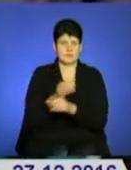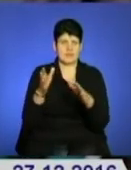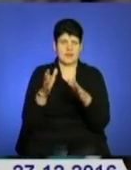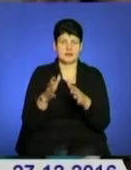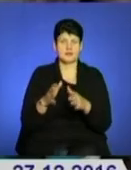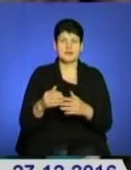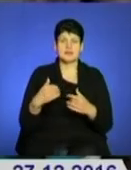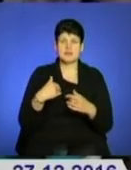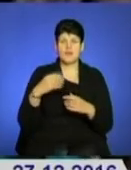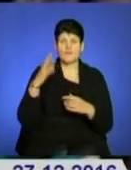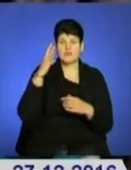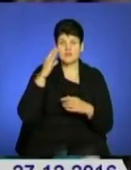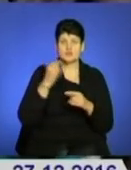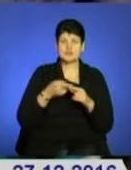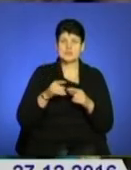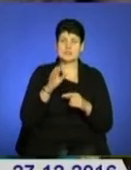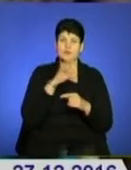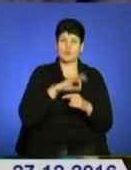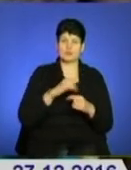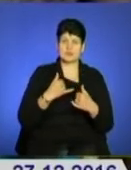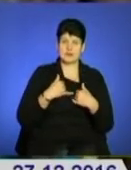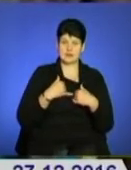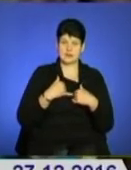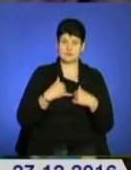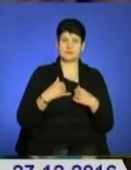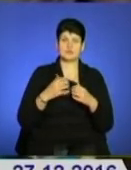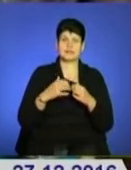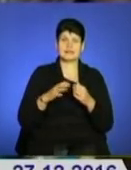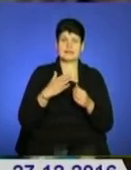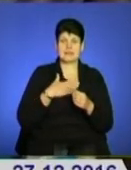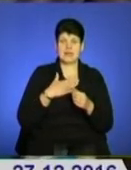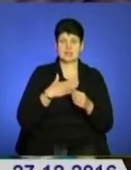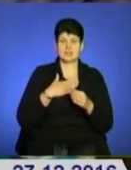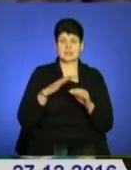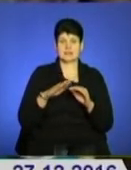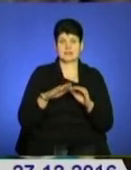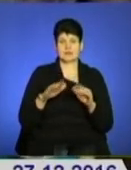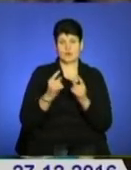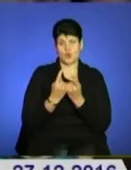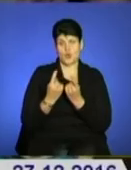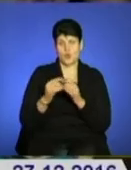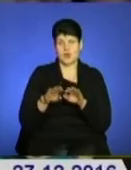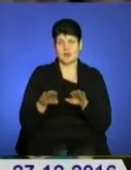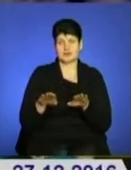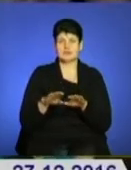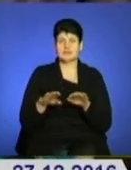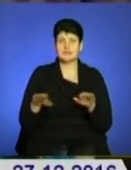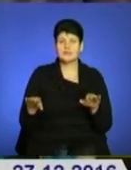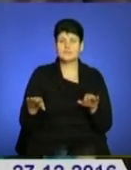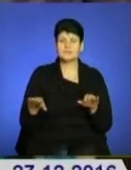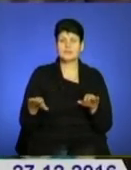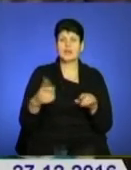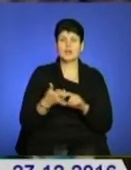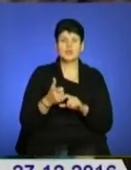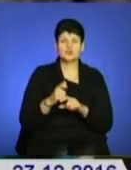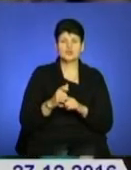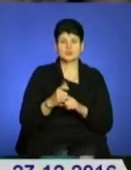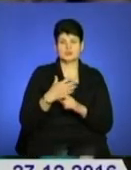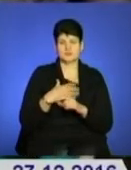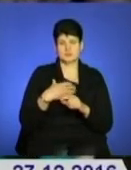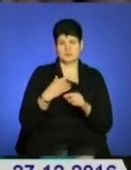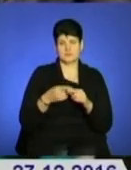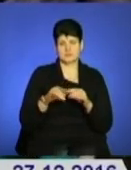що цей урок був дуже корисний для нас, тому що серед наших підлітків, серед наших однолітків зараз дуже актуально ці речі,